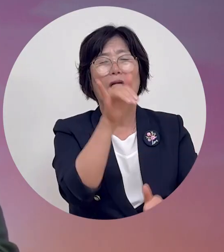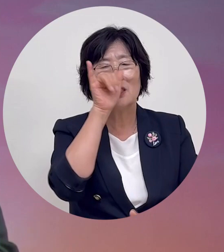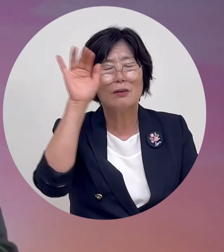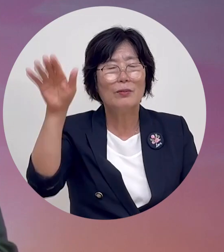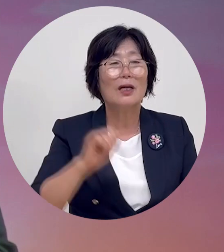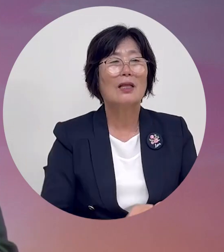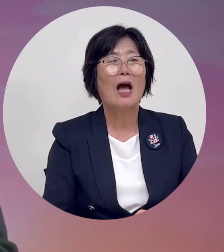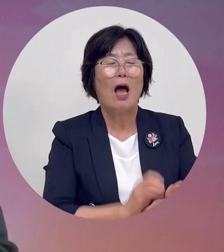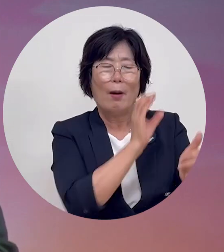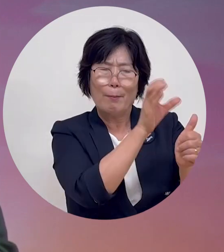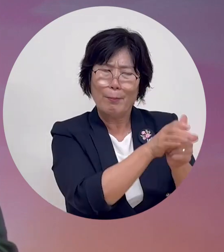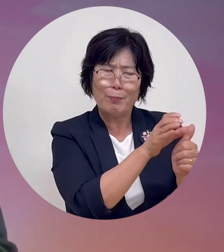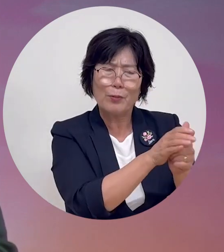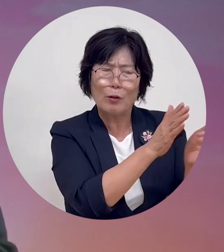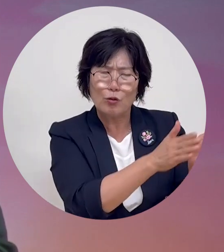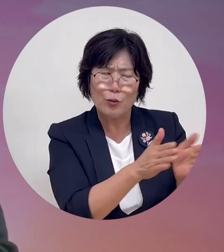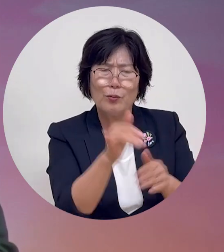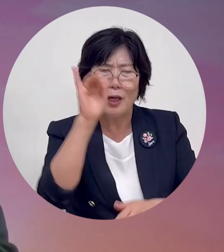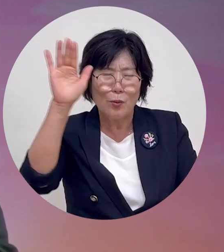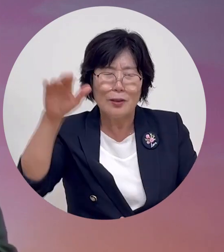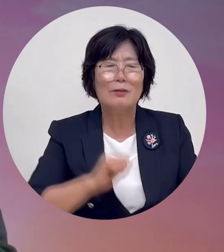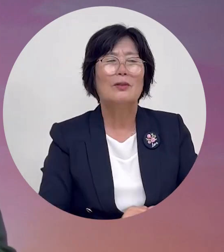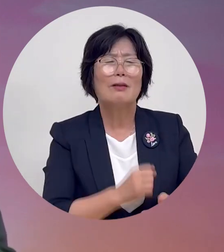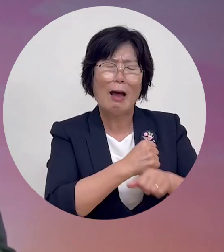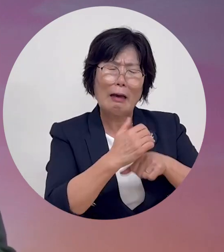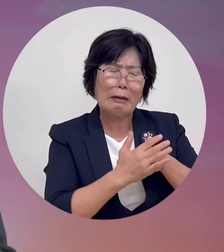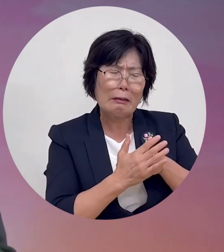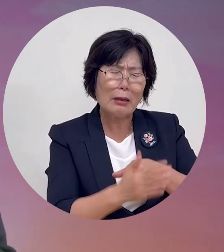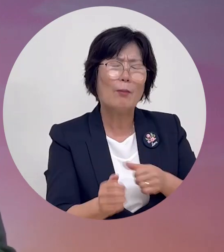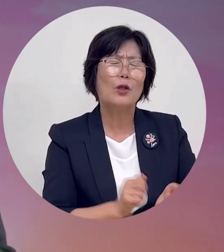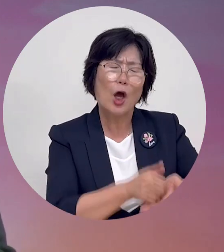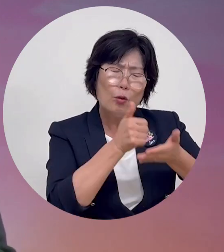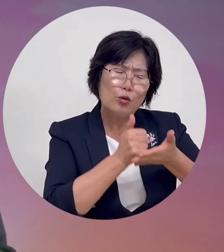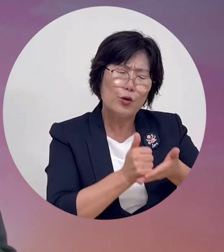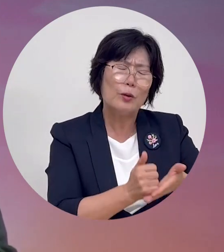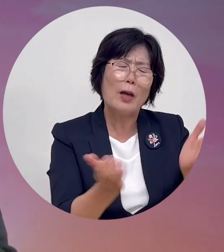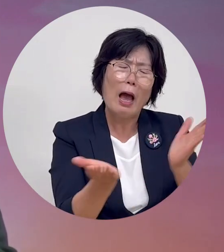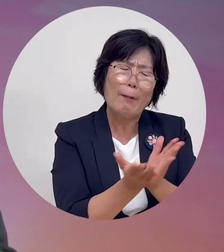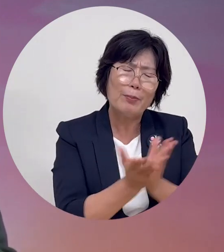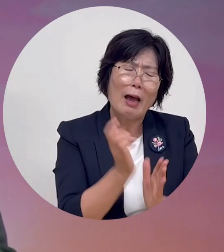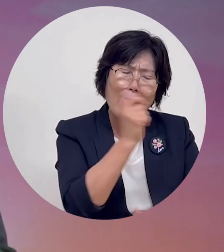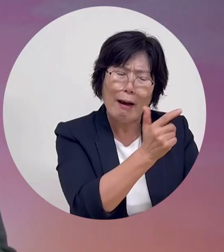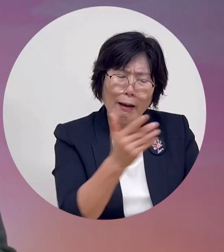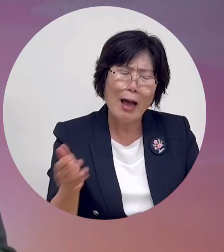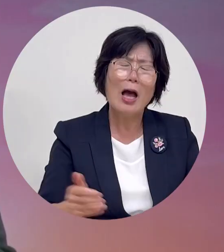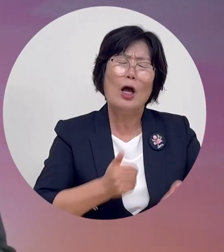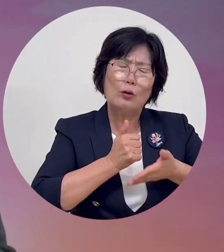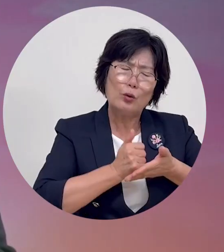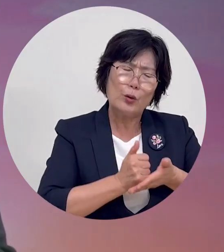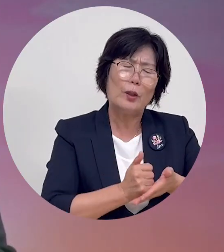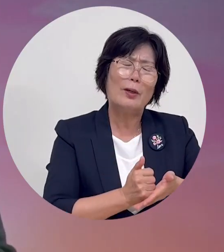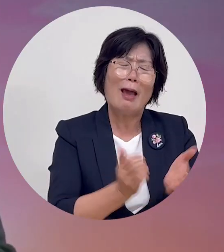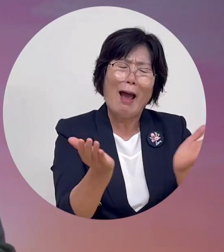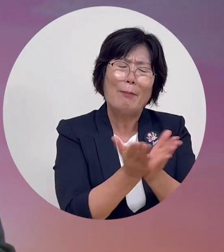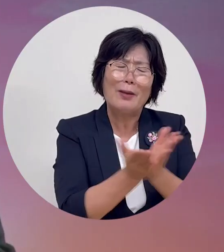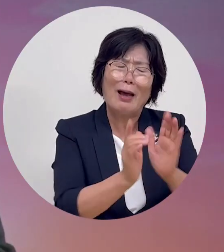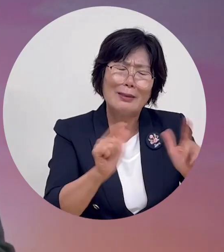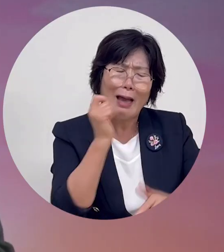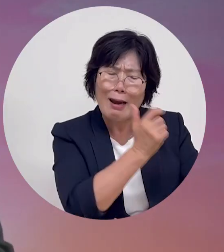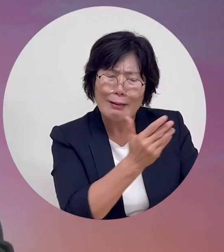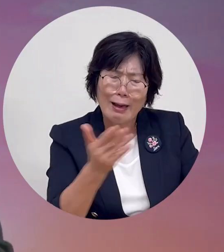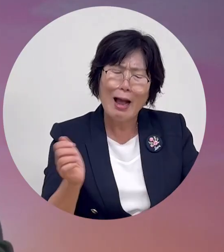이런 모든 교회 하는 일을 보면서 이게 주님이 합당하게 생각할까, 합당하게 생각하지 않을까 이